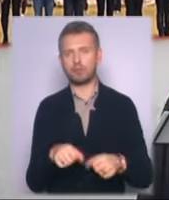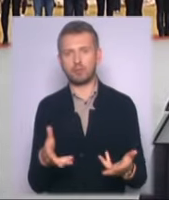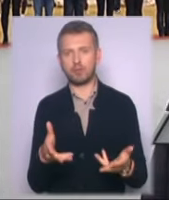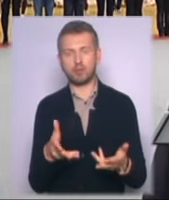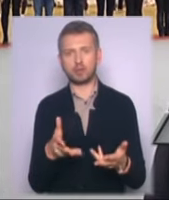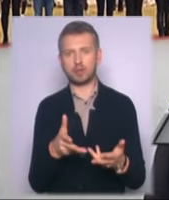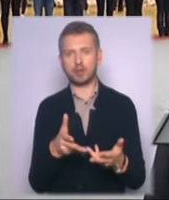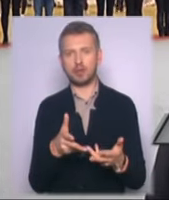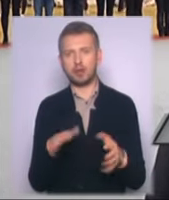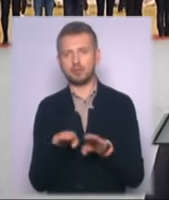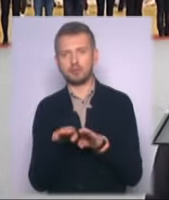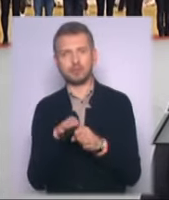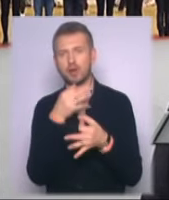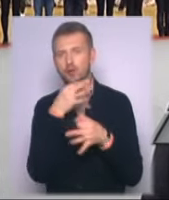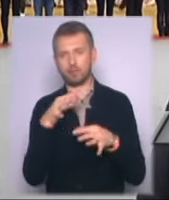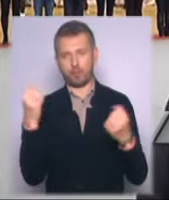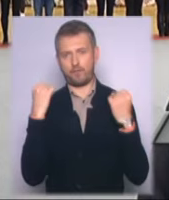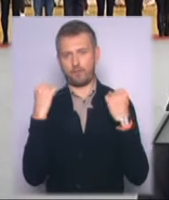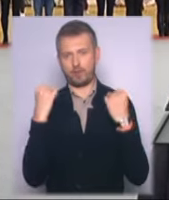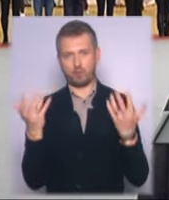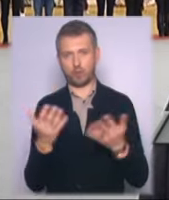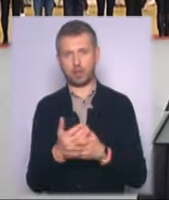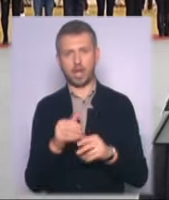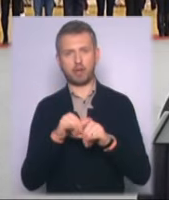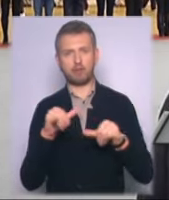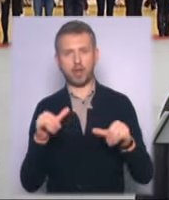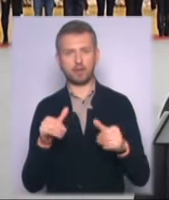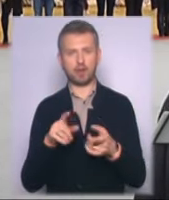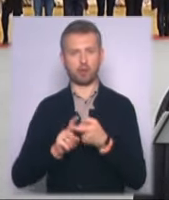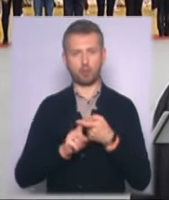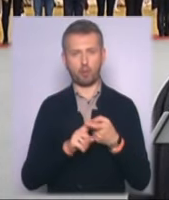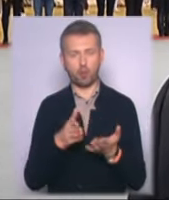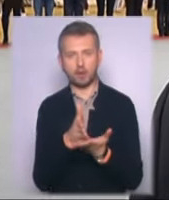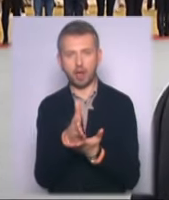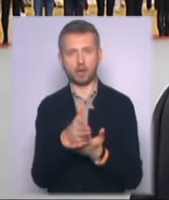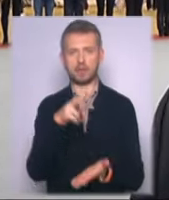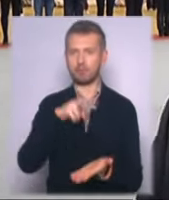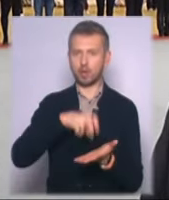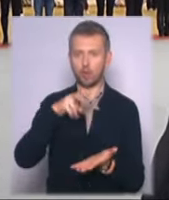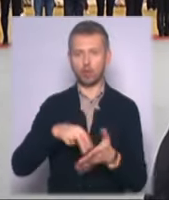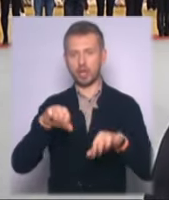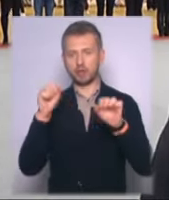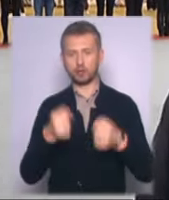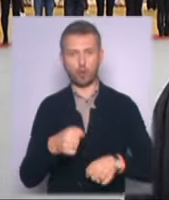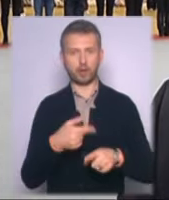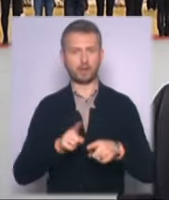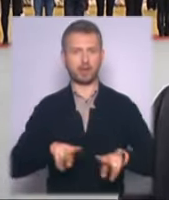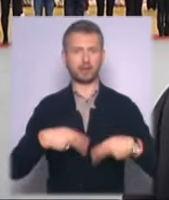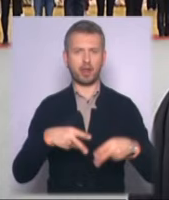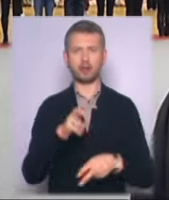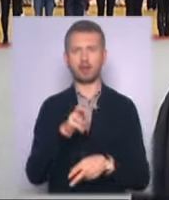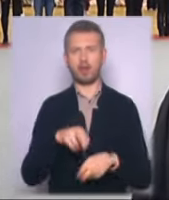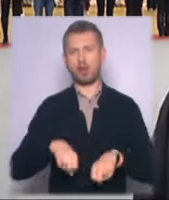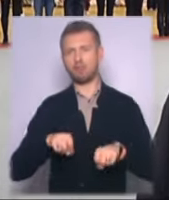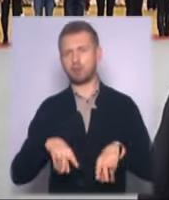вид спорта, потому что развивается координация, прыгучесть, скорость. И вот эти танцы, брейк-данс, там